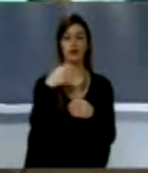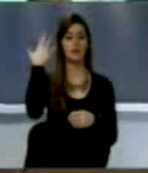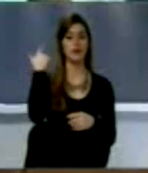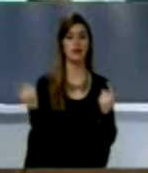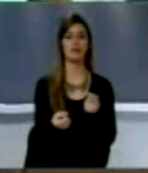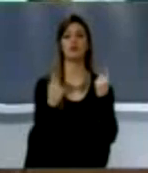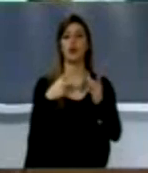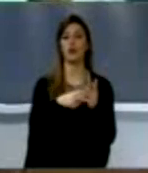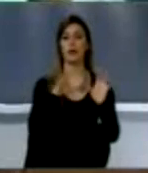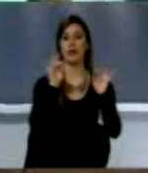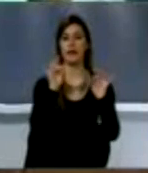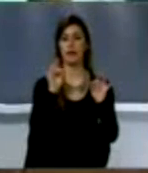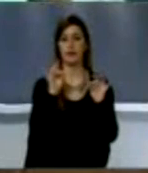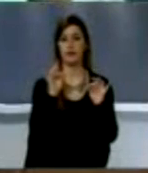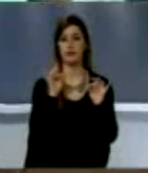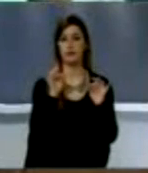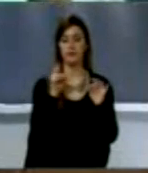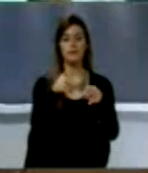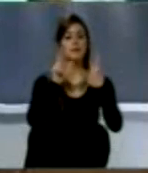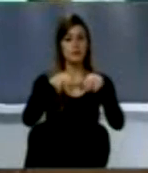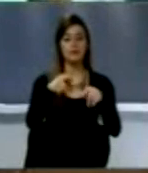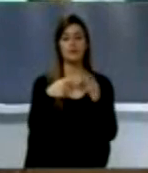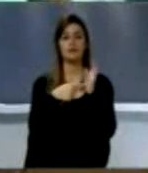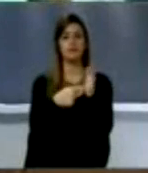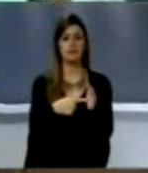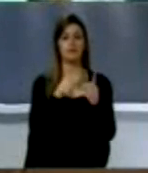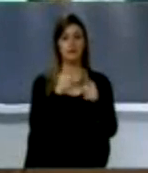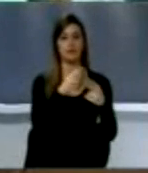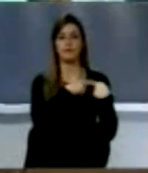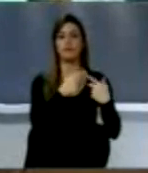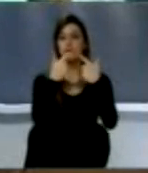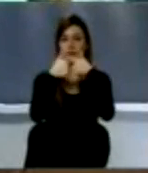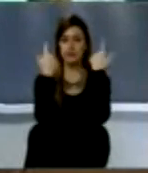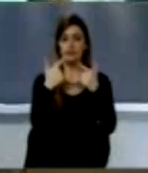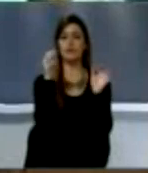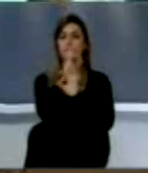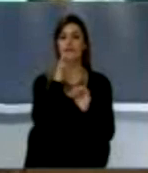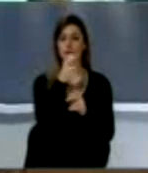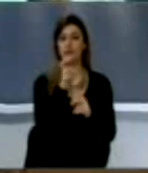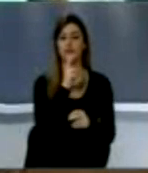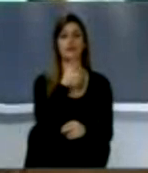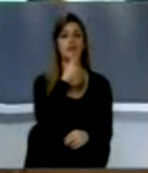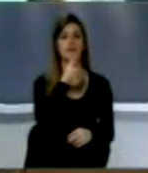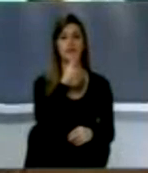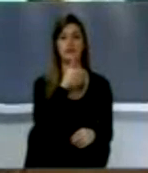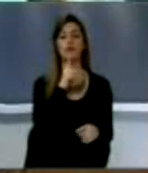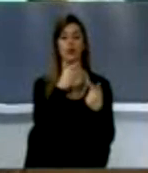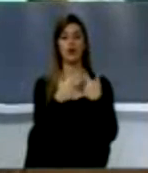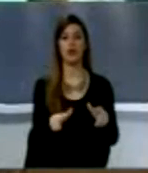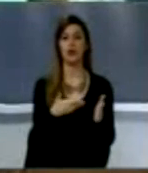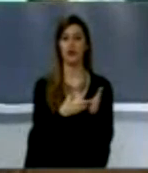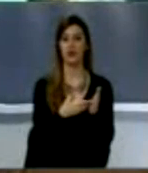e vitit 2010. Dhe do kishin kërkuar përgjegjësi të menjashme nga ata që kanë toleruar një absurd të